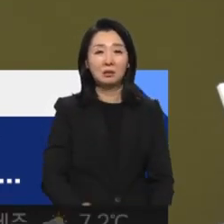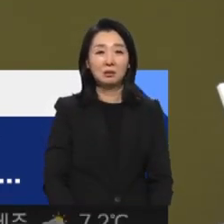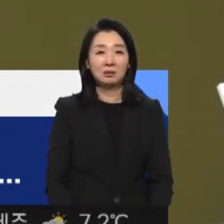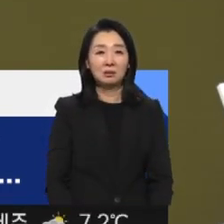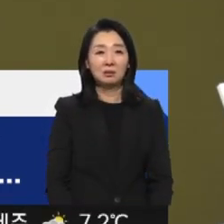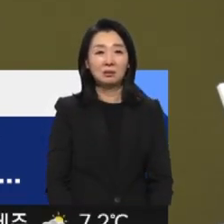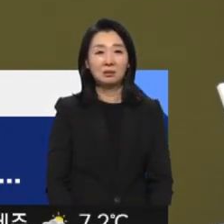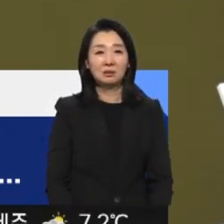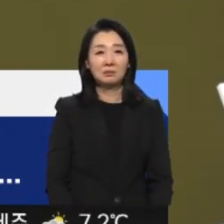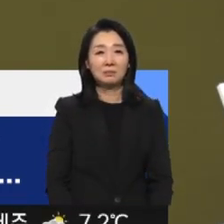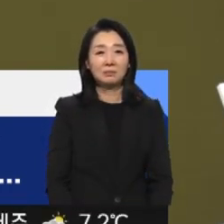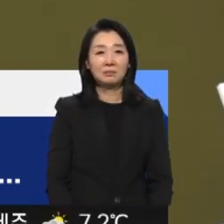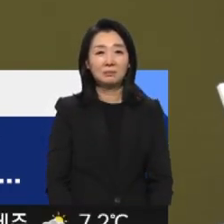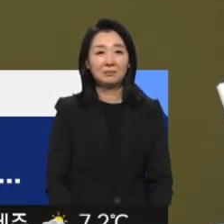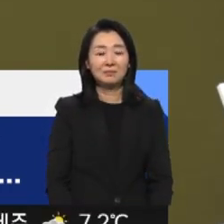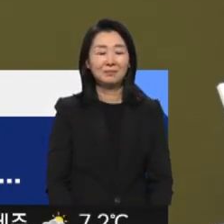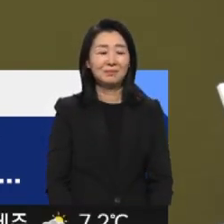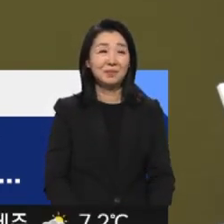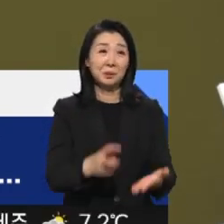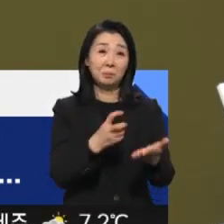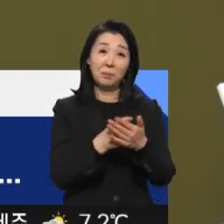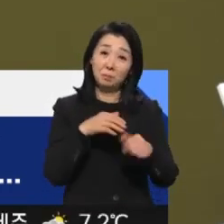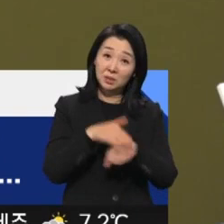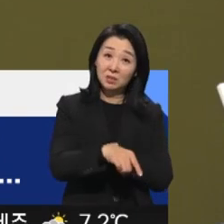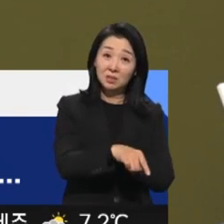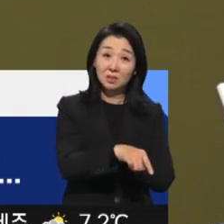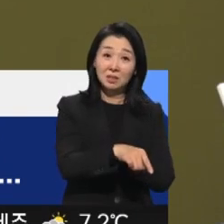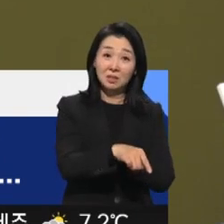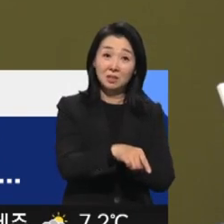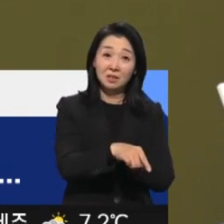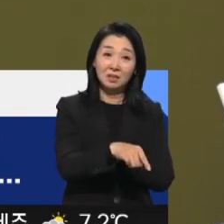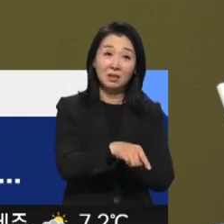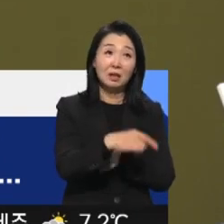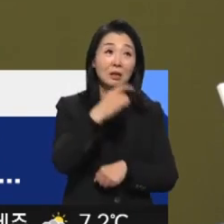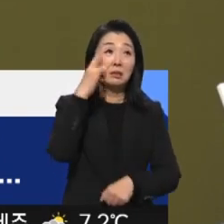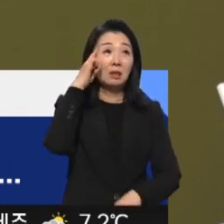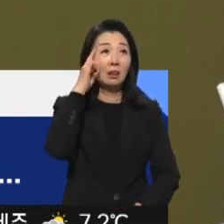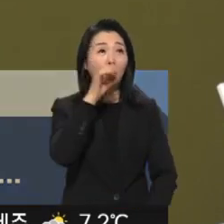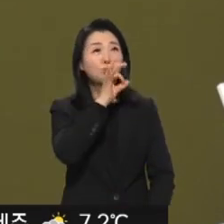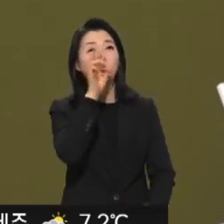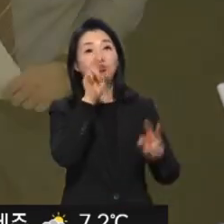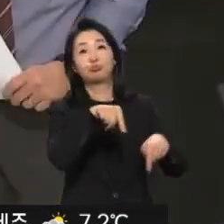한마디로 법치, 여기에 대해서 인식 자체가 없다.